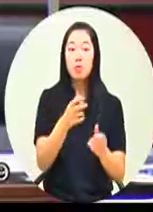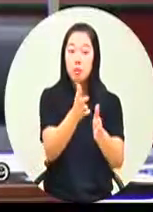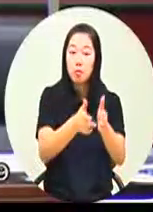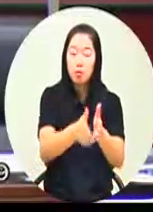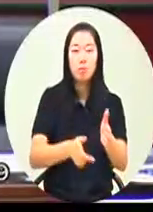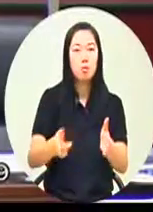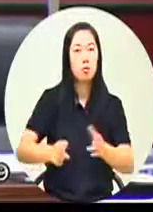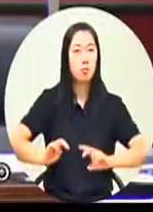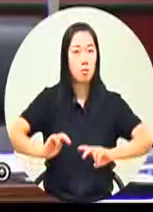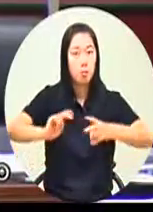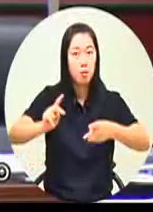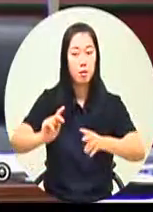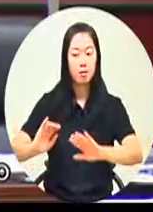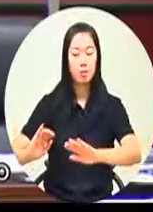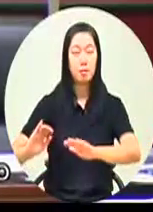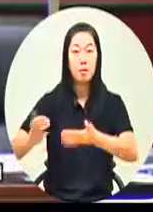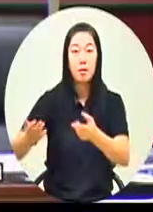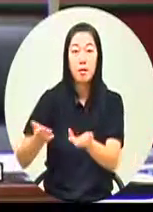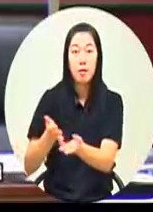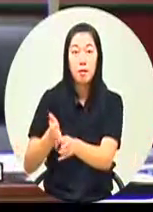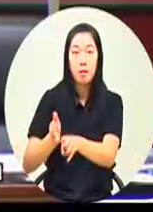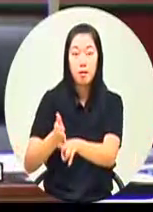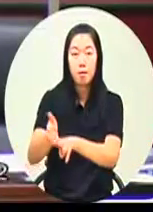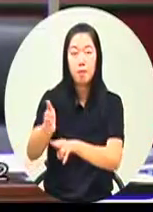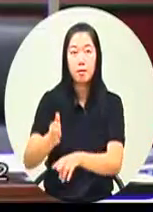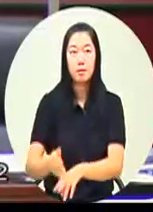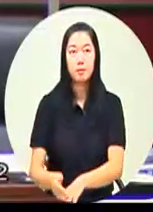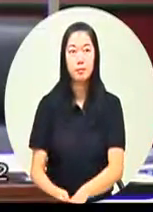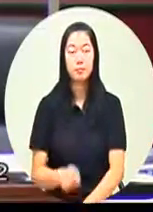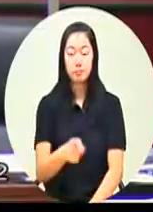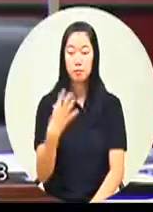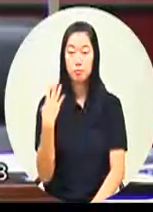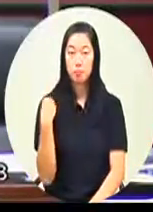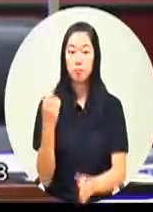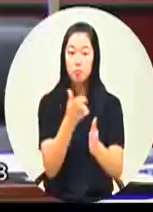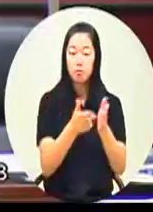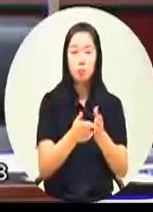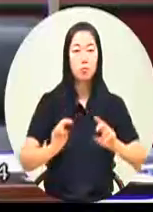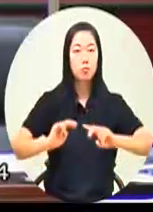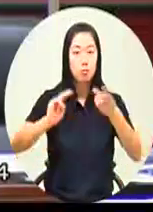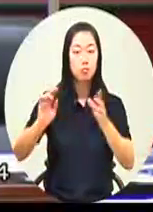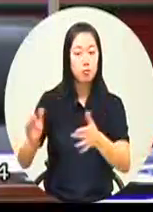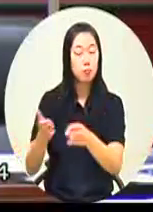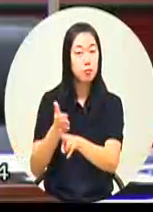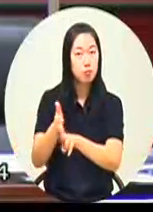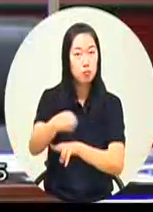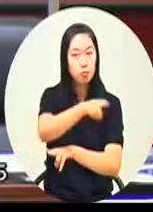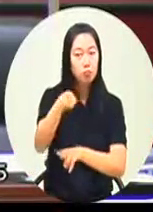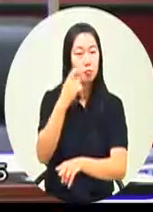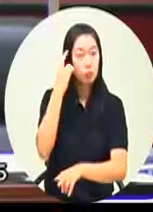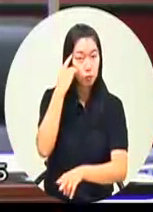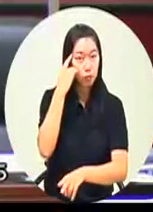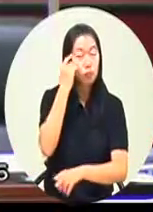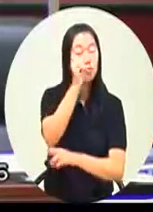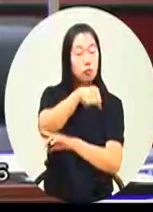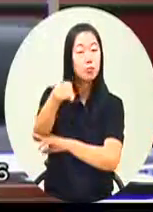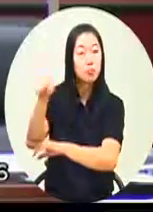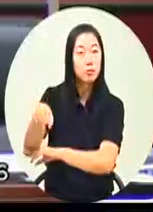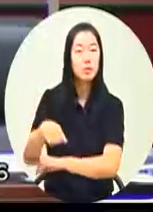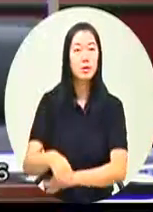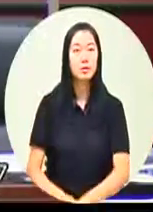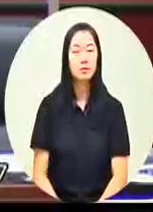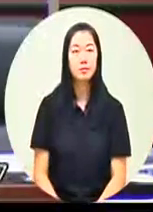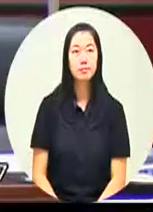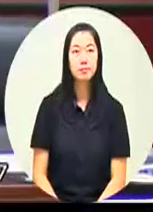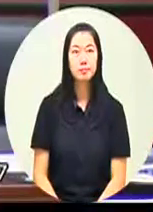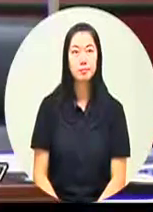改成轻轨，就是火车旧的火车改成轻轨，大家觉得这个很好啊。为什么很好呢？啊，火车。